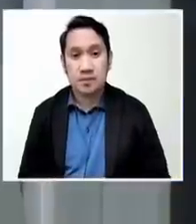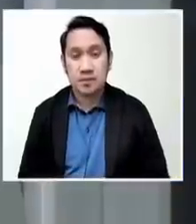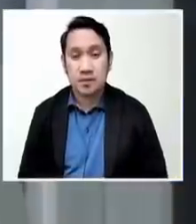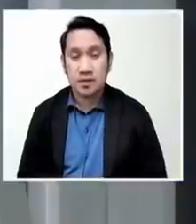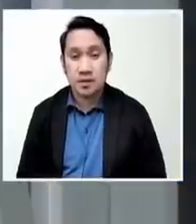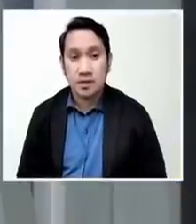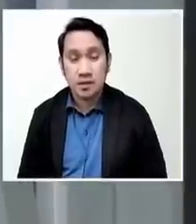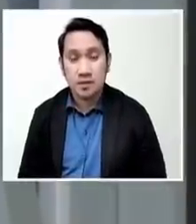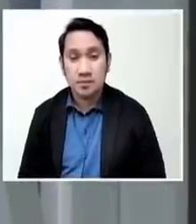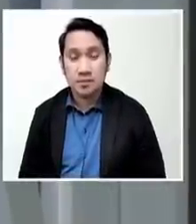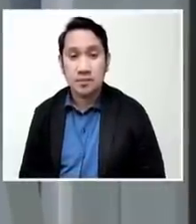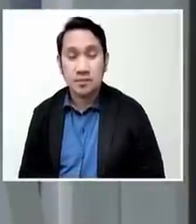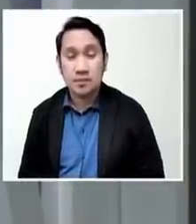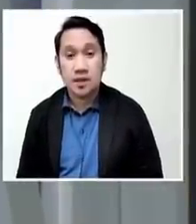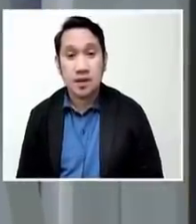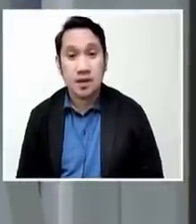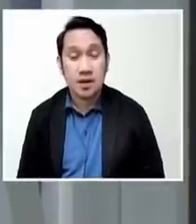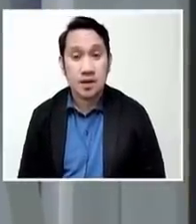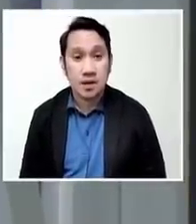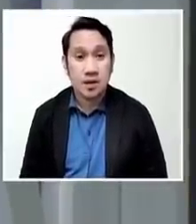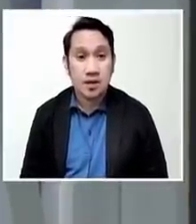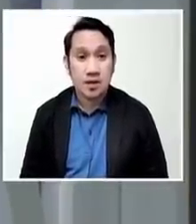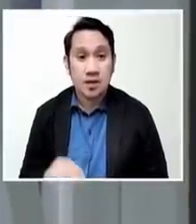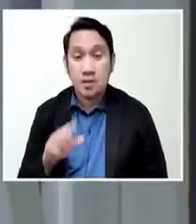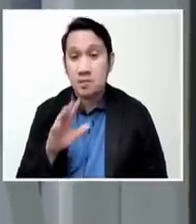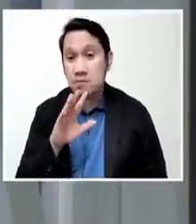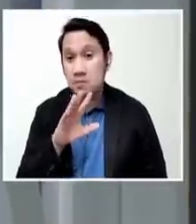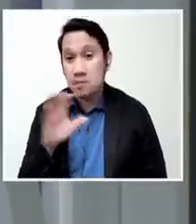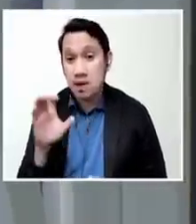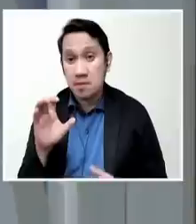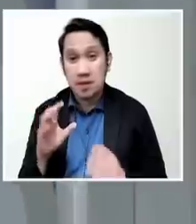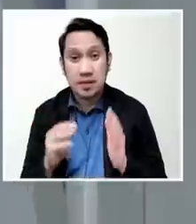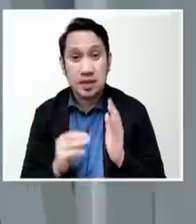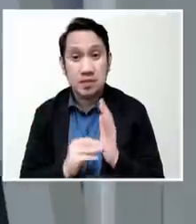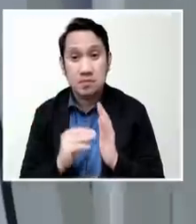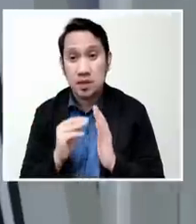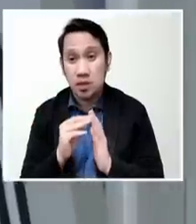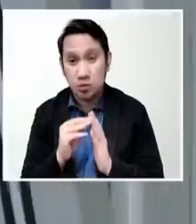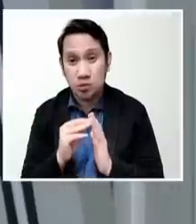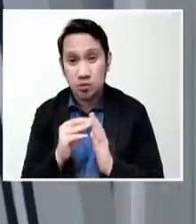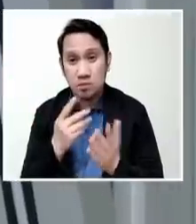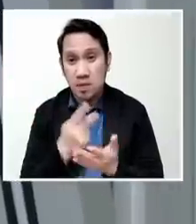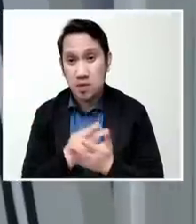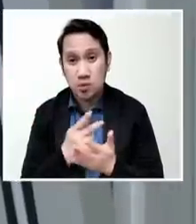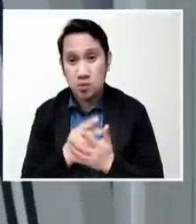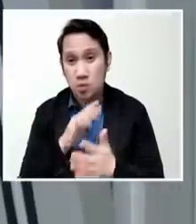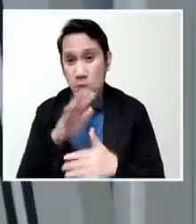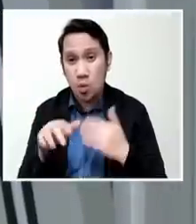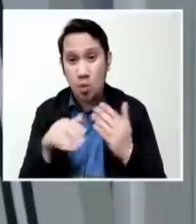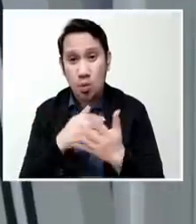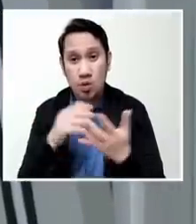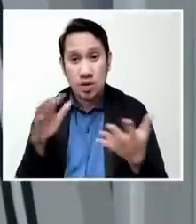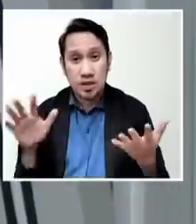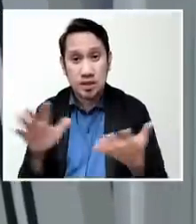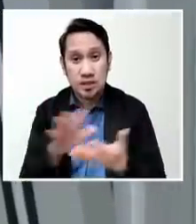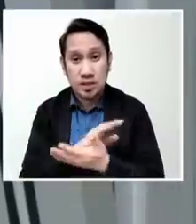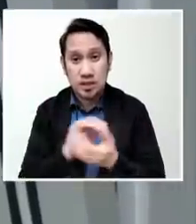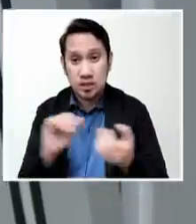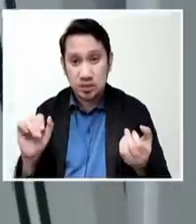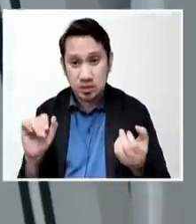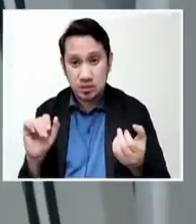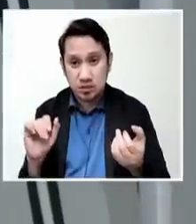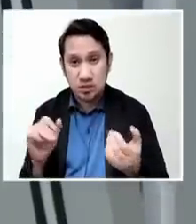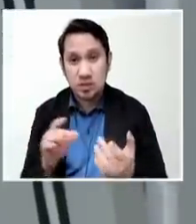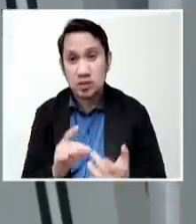Halos kalahating bilyong pisong alaga ng pinsala sa infrastruktura ang iniwan ni Bagyong Egay at Langhabagat sa lalawigan